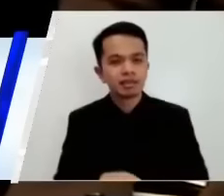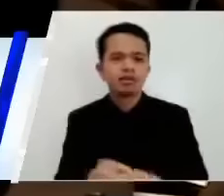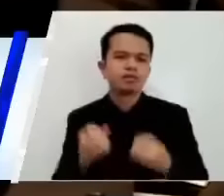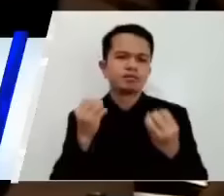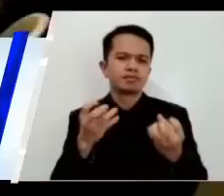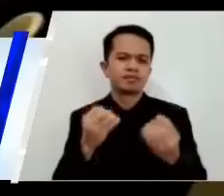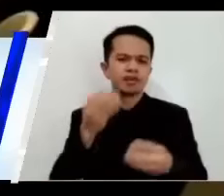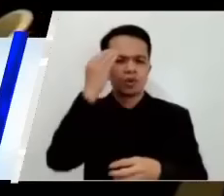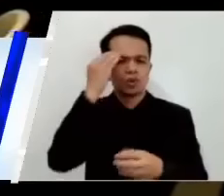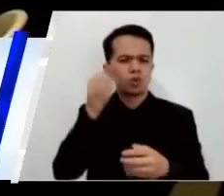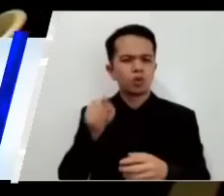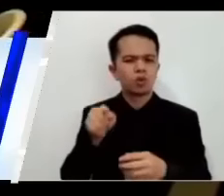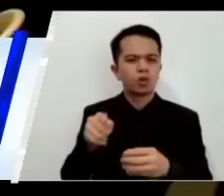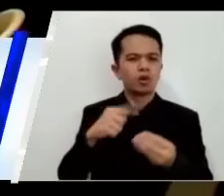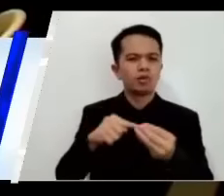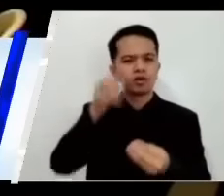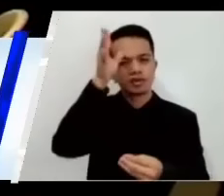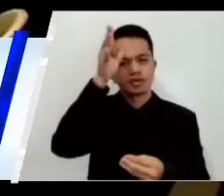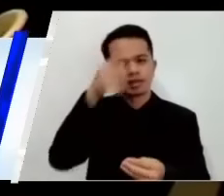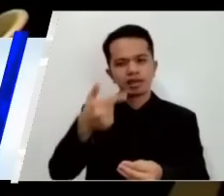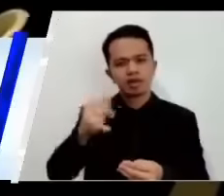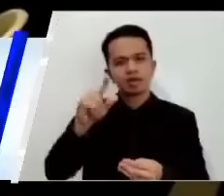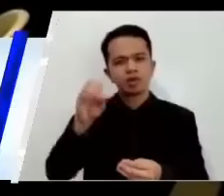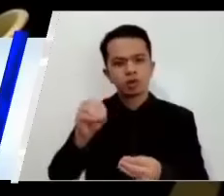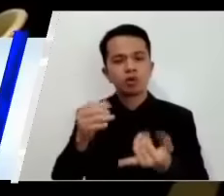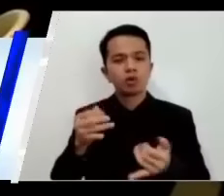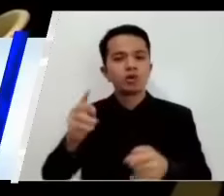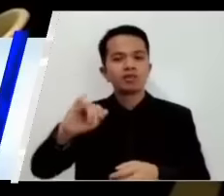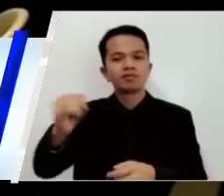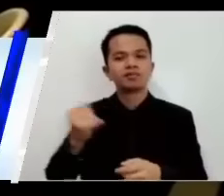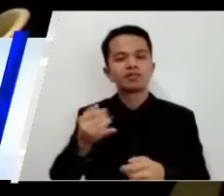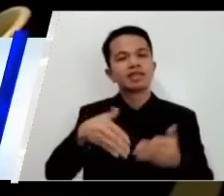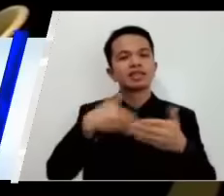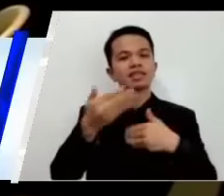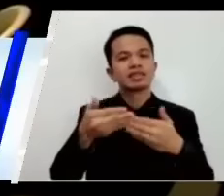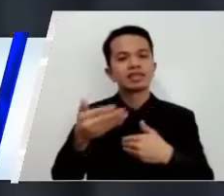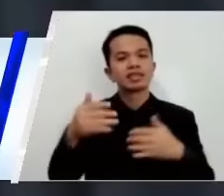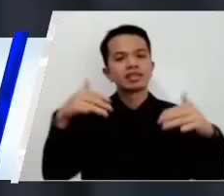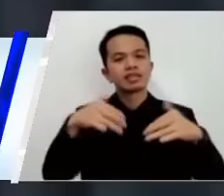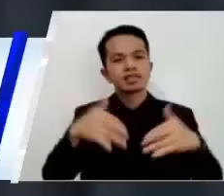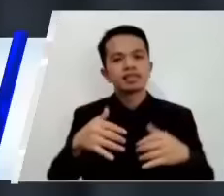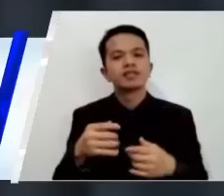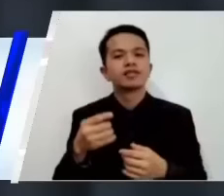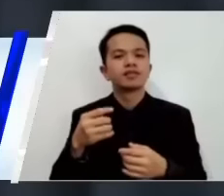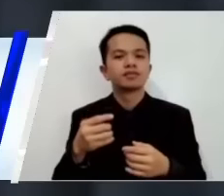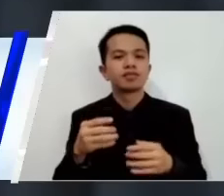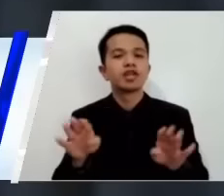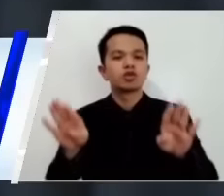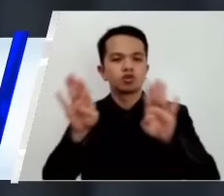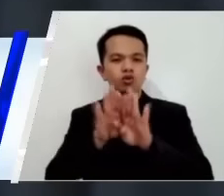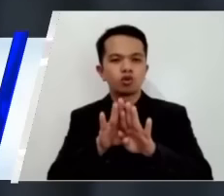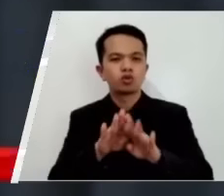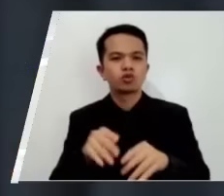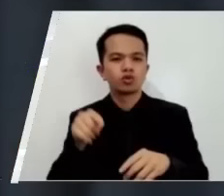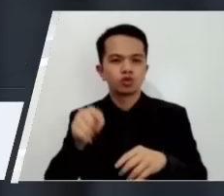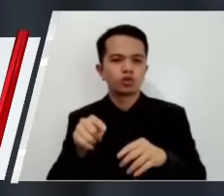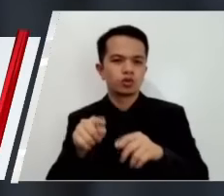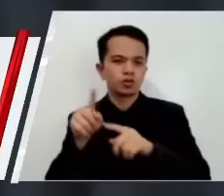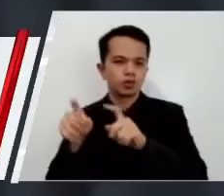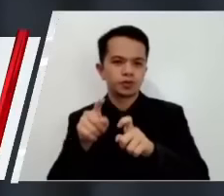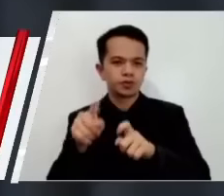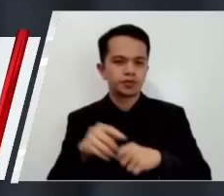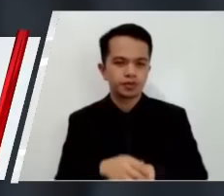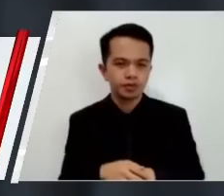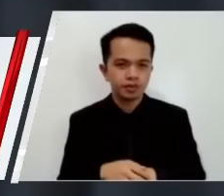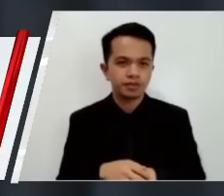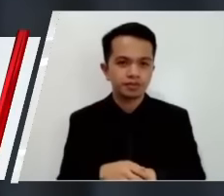senador sa ama ni Guo na pinaiimbitahan sa susunod na pagdinig na gagawin ng close door. Mahalagang tanong para sa akin yung biyahe